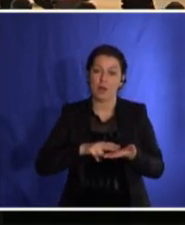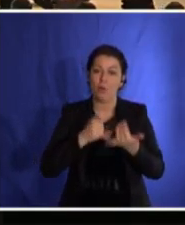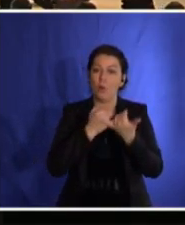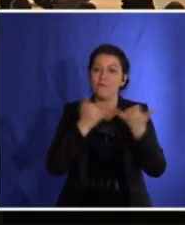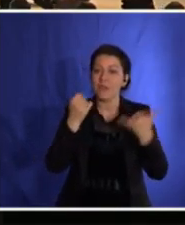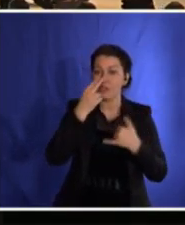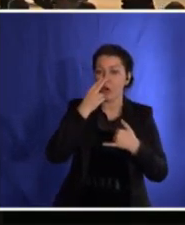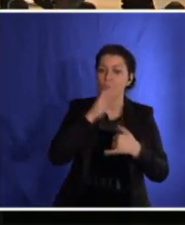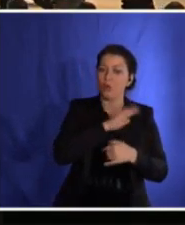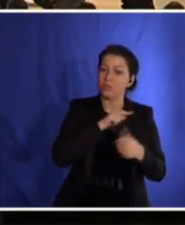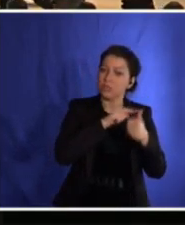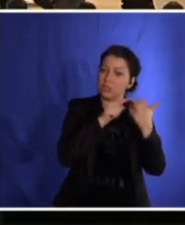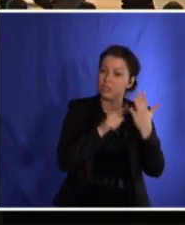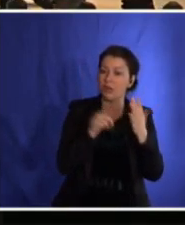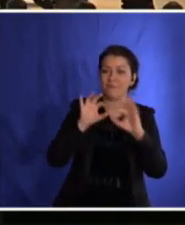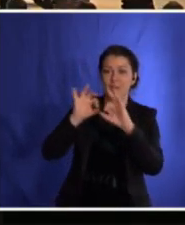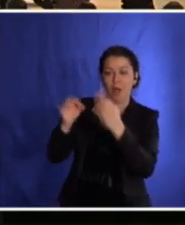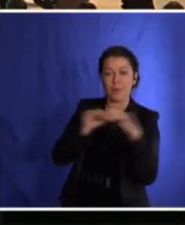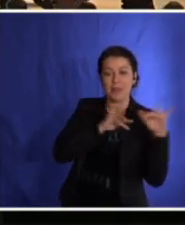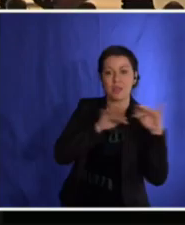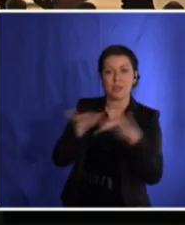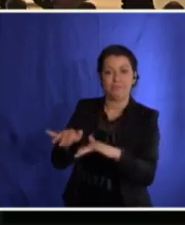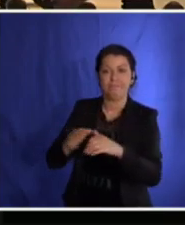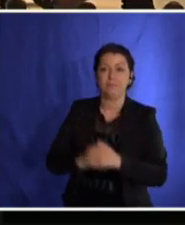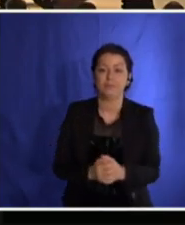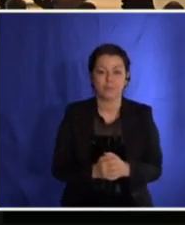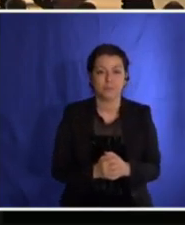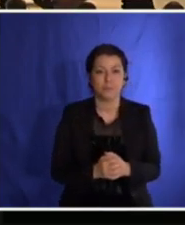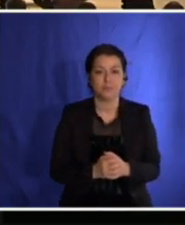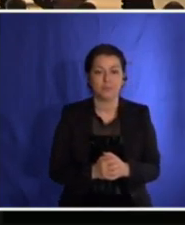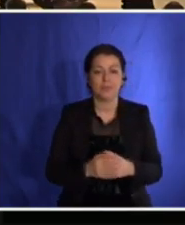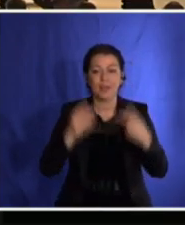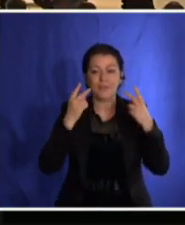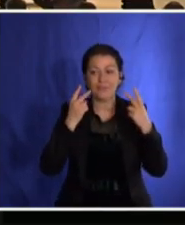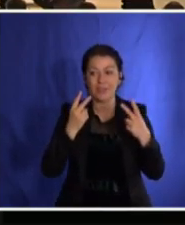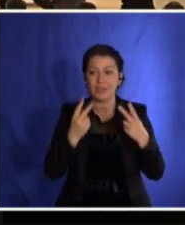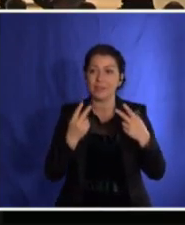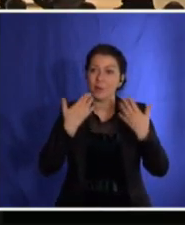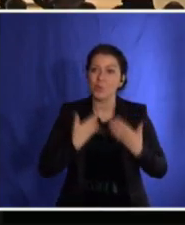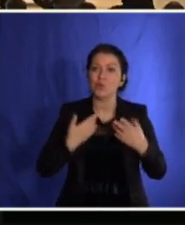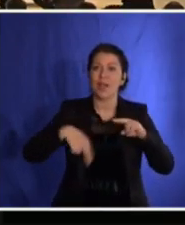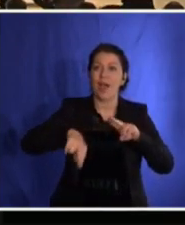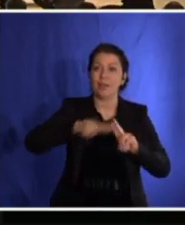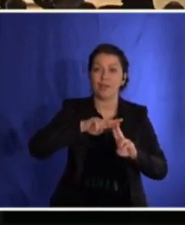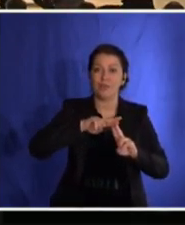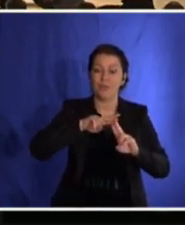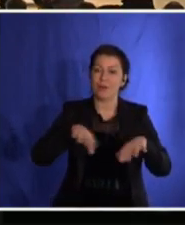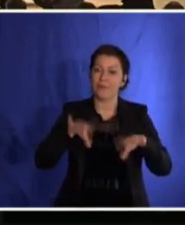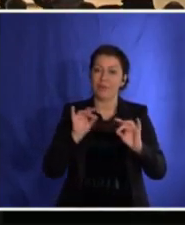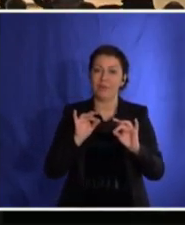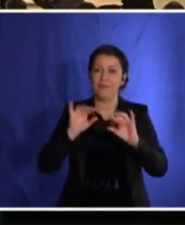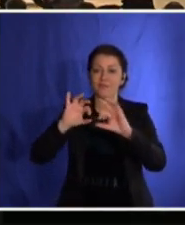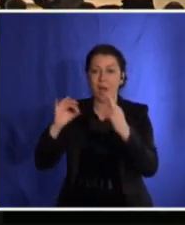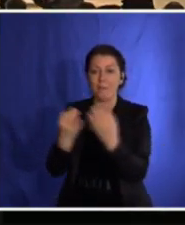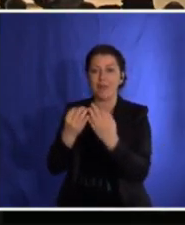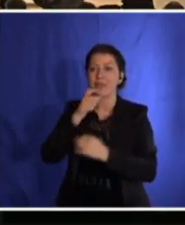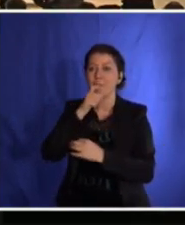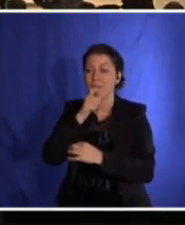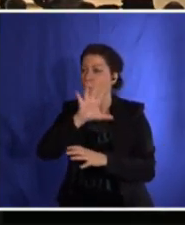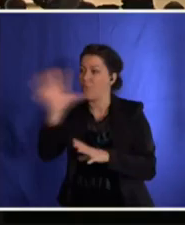Familie ausgewirkt. Es ist für uns ganz entscheidend, dass wir Antworten finden müssen, Familie und Beruf unter einen Hut zu